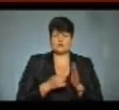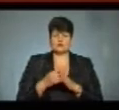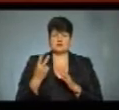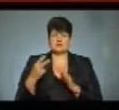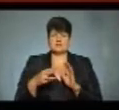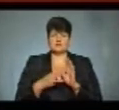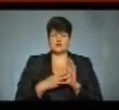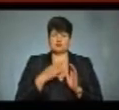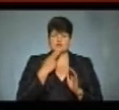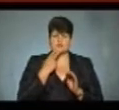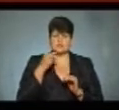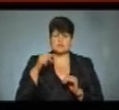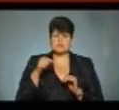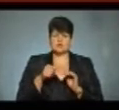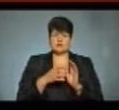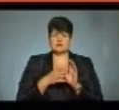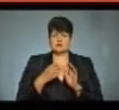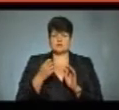28 червня 1919 року.